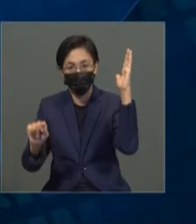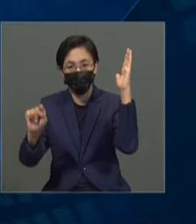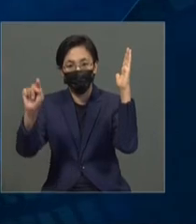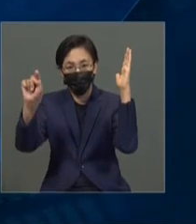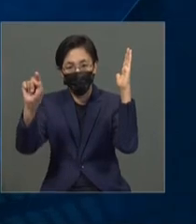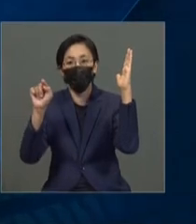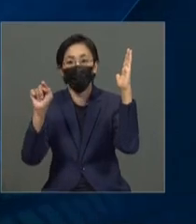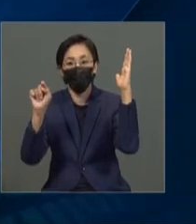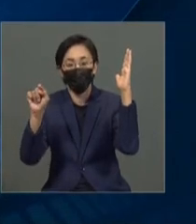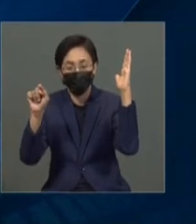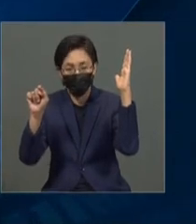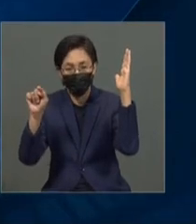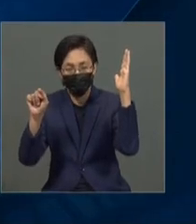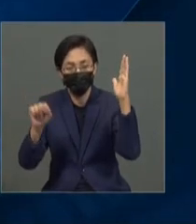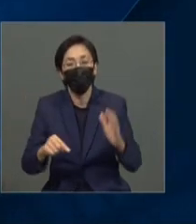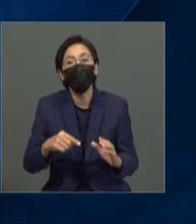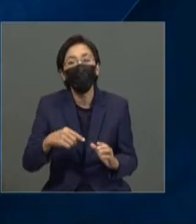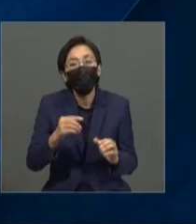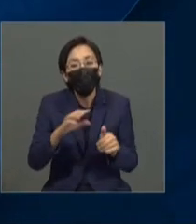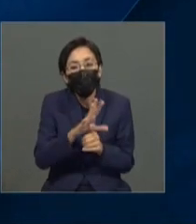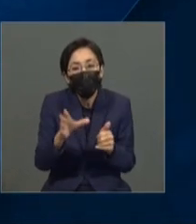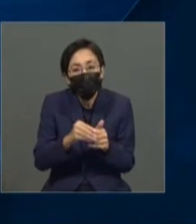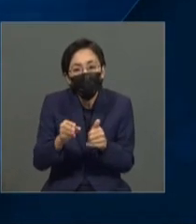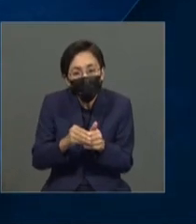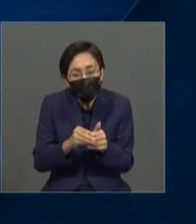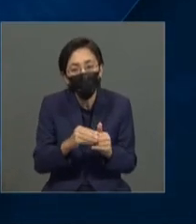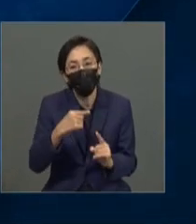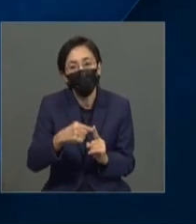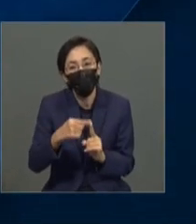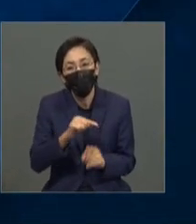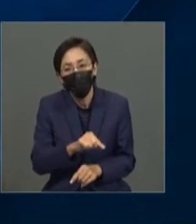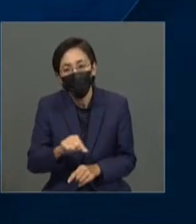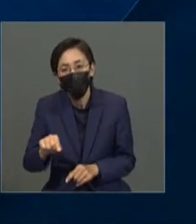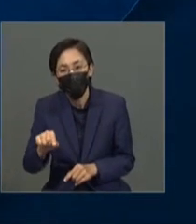รายงานสะสมนะคะแล้วก็ยังเป็นการรักษ